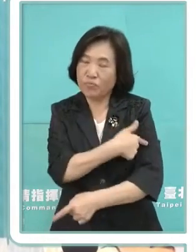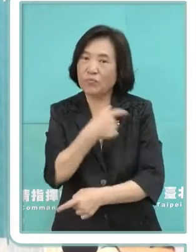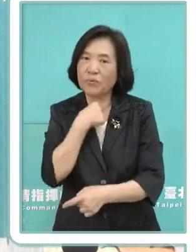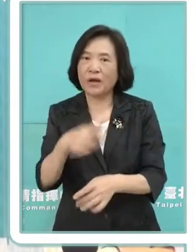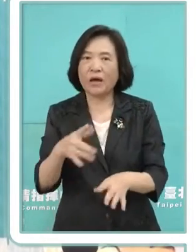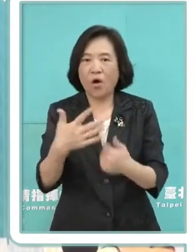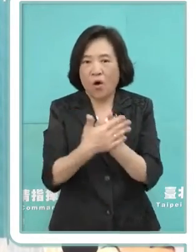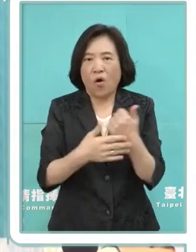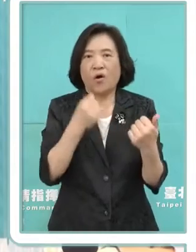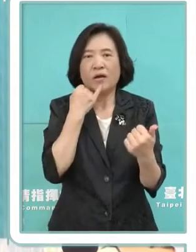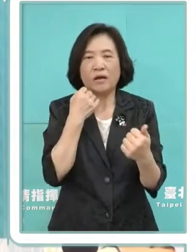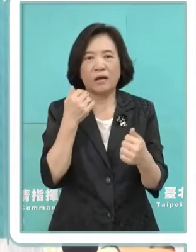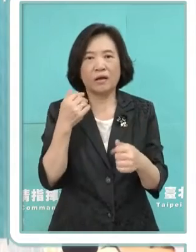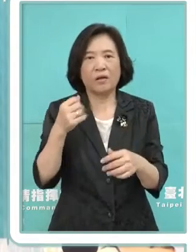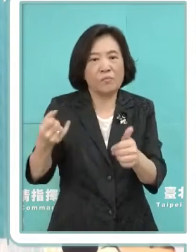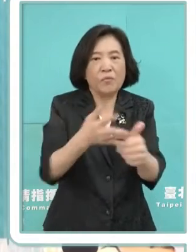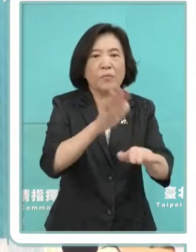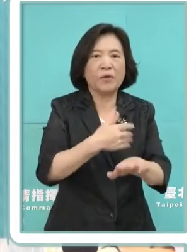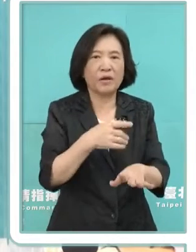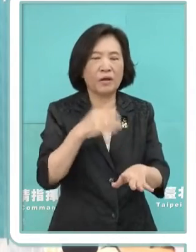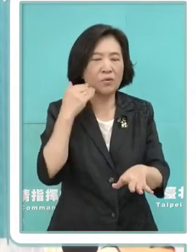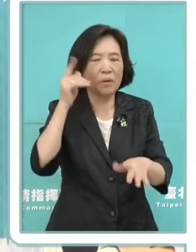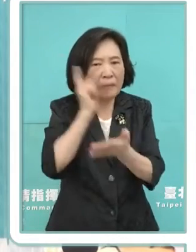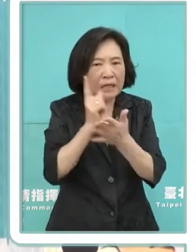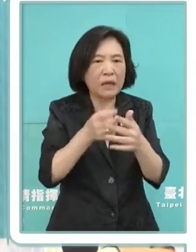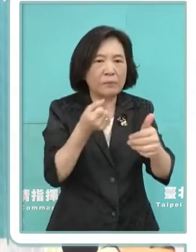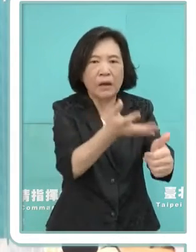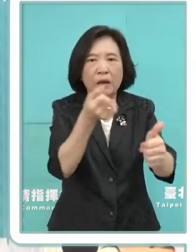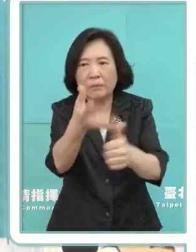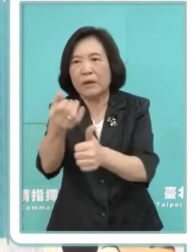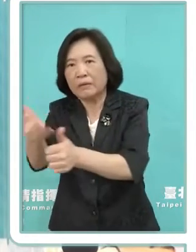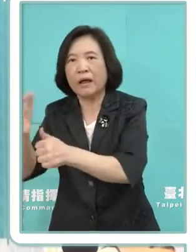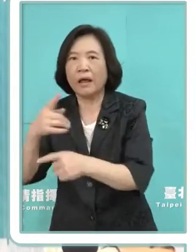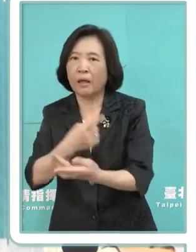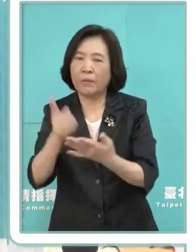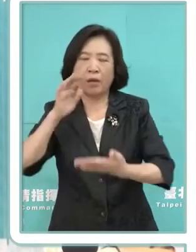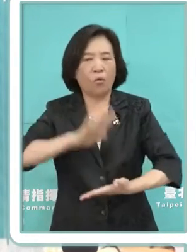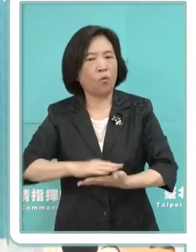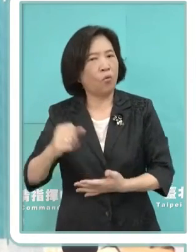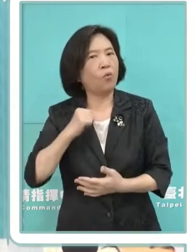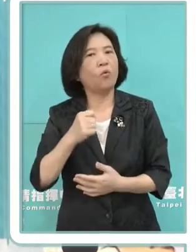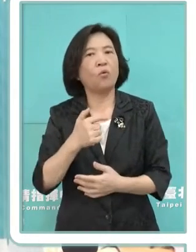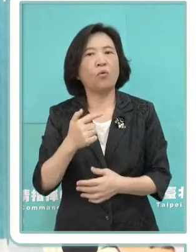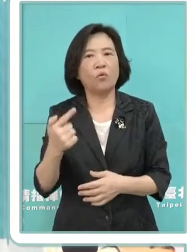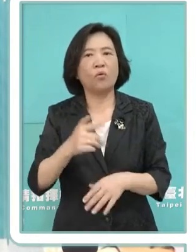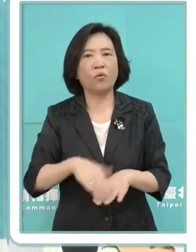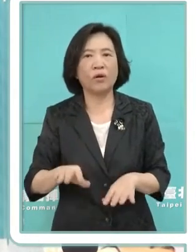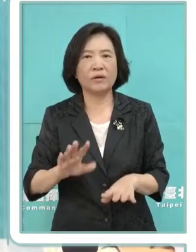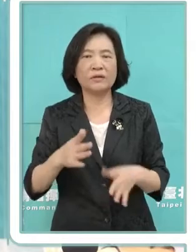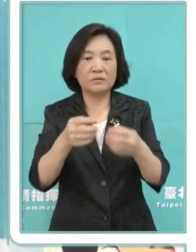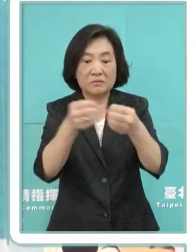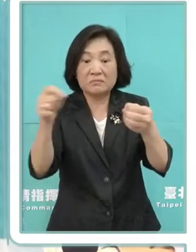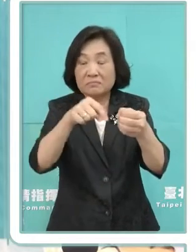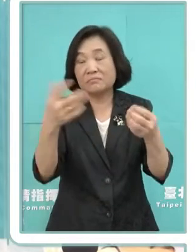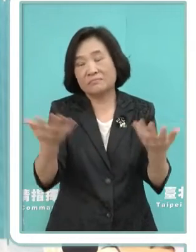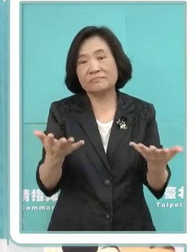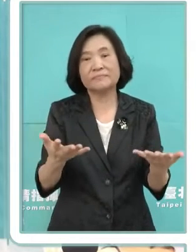哦，不会感染，不然每天这一个感染那个感染，对大家都是压力嘛。不过这个疫苗的问题，那